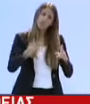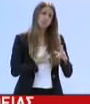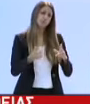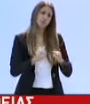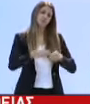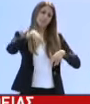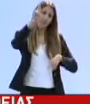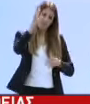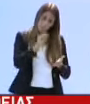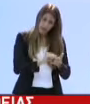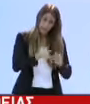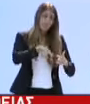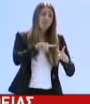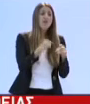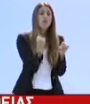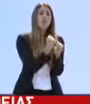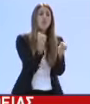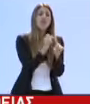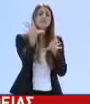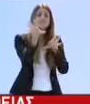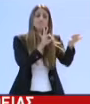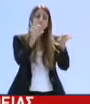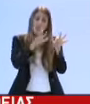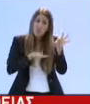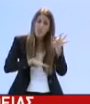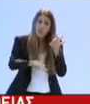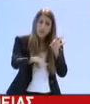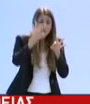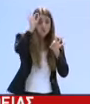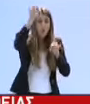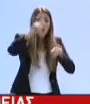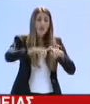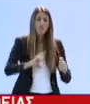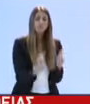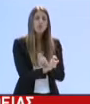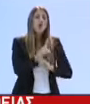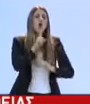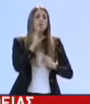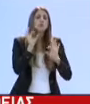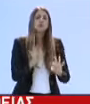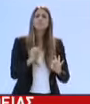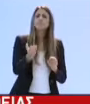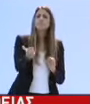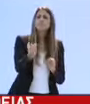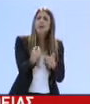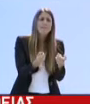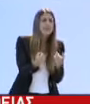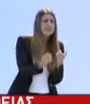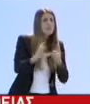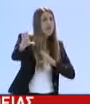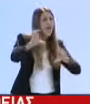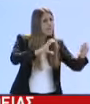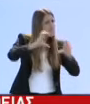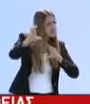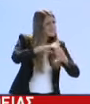έχουμε ποιοτικές δουλειές για τους πολλούς. Η Ελλάδα να γίνει τόπος προσέλκυσης και όχι απόθεσης